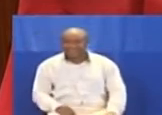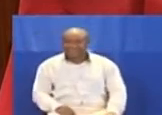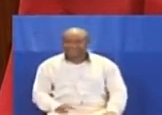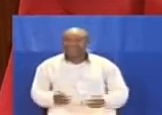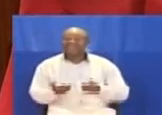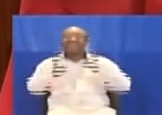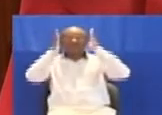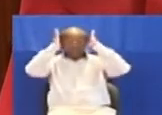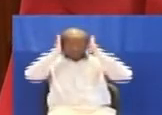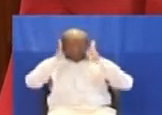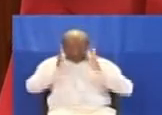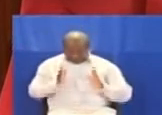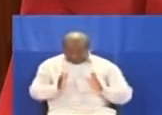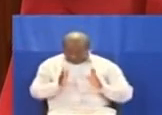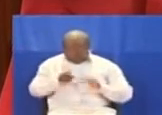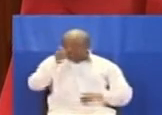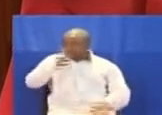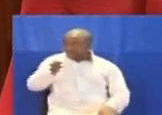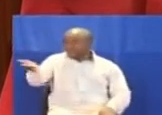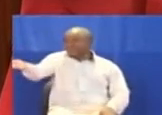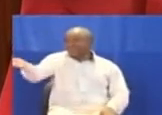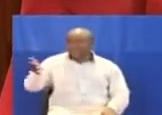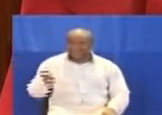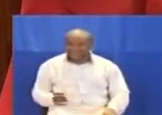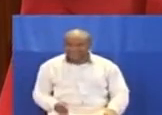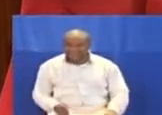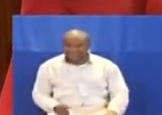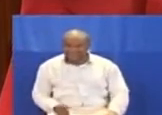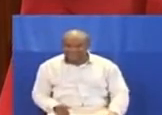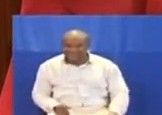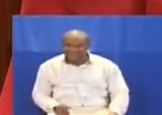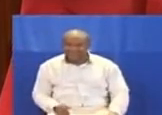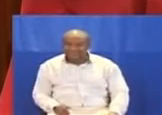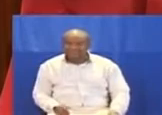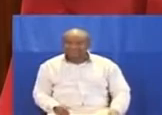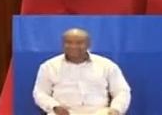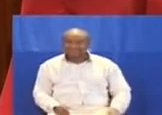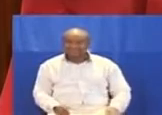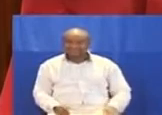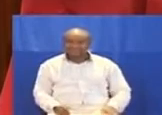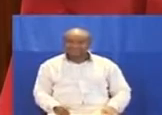Mheshimiwa Spika, na mimi nichomekee kidogo tu.